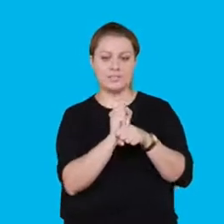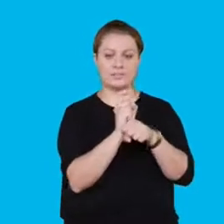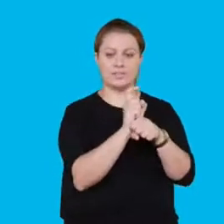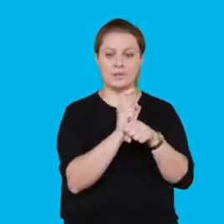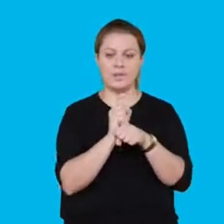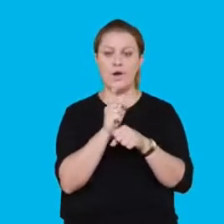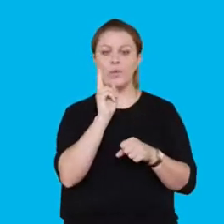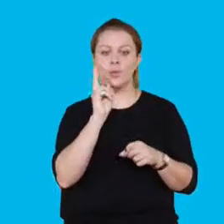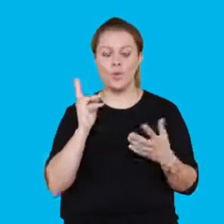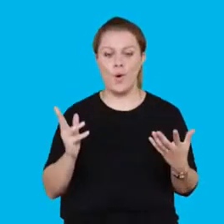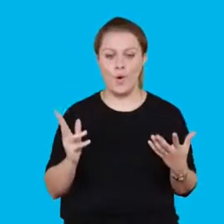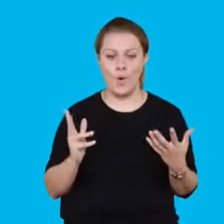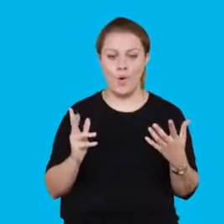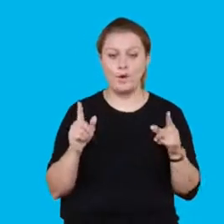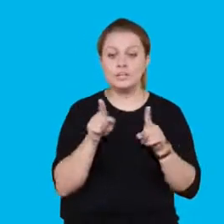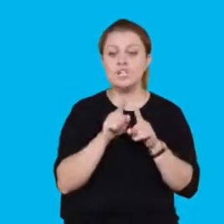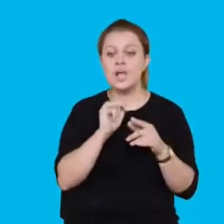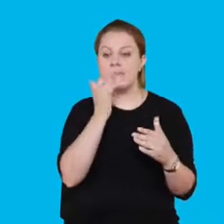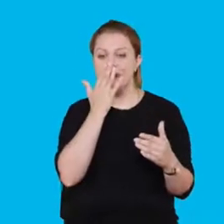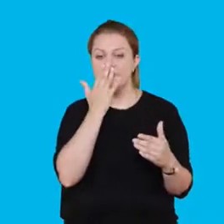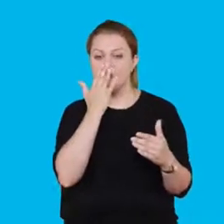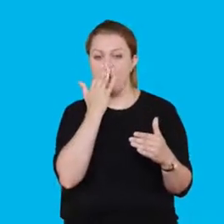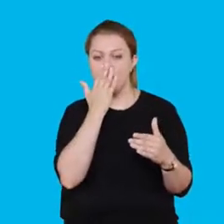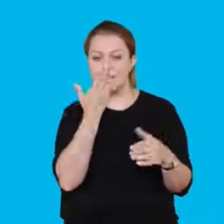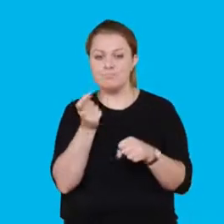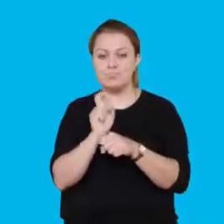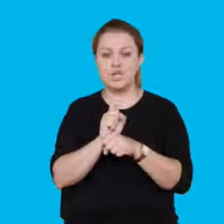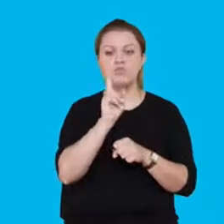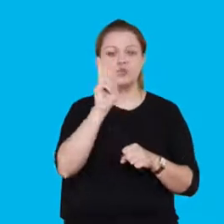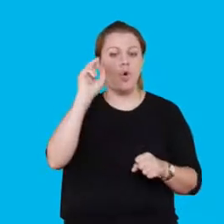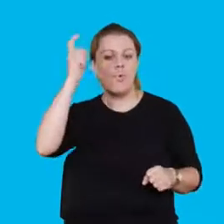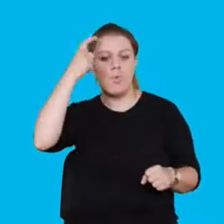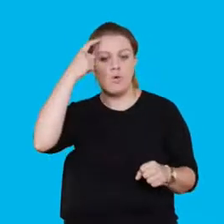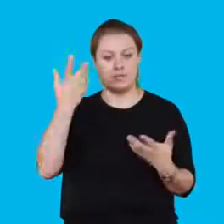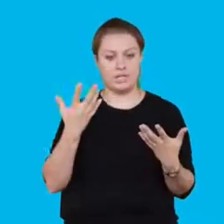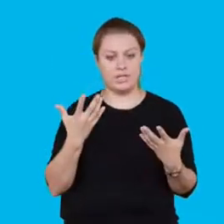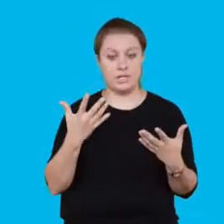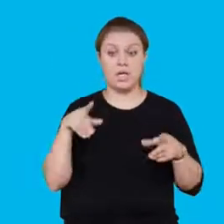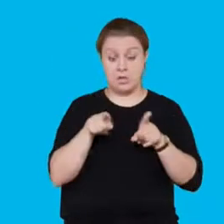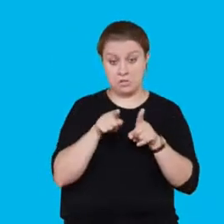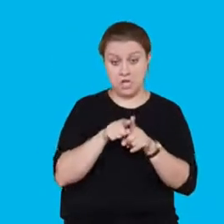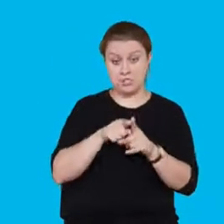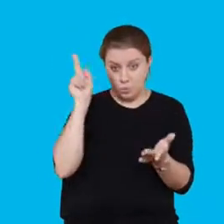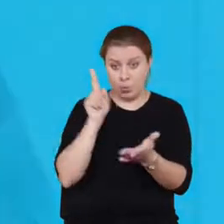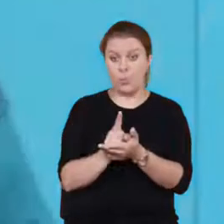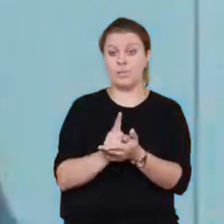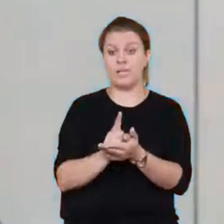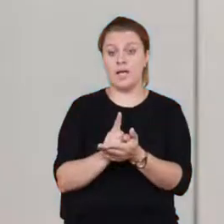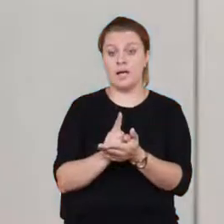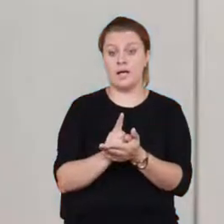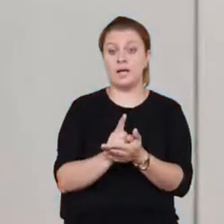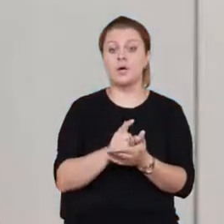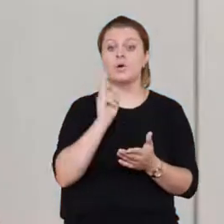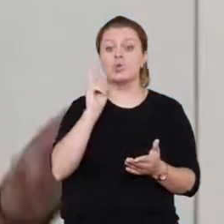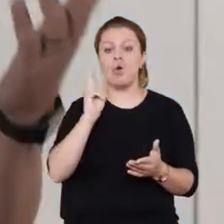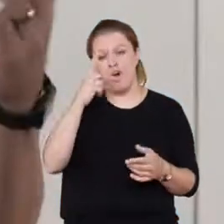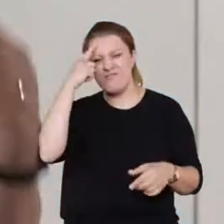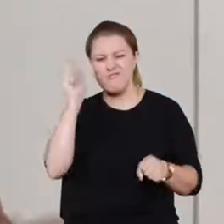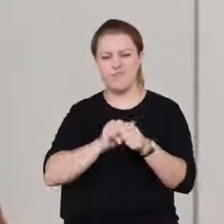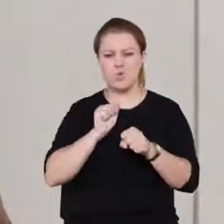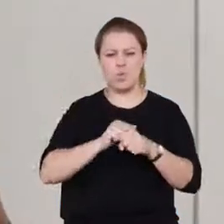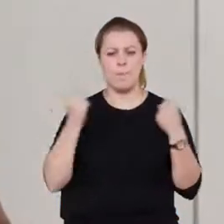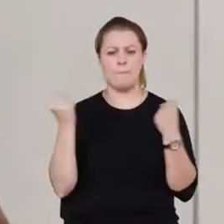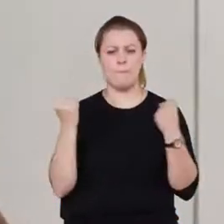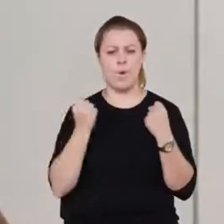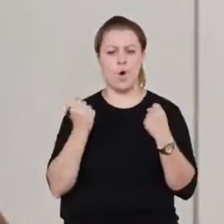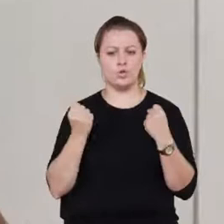wizja w opozycji. Znaczy, kto był głównym i zwycięskim w sumie zwycięskim wrogiem, jak Andrzej